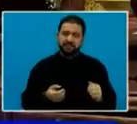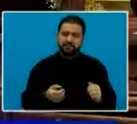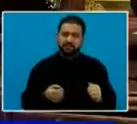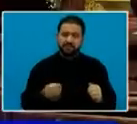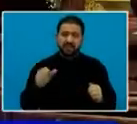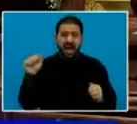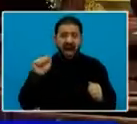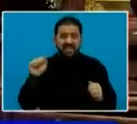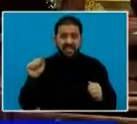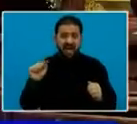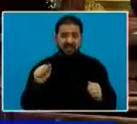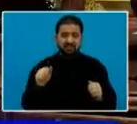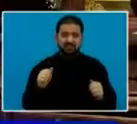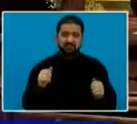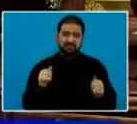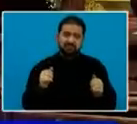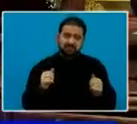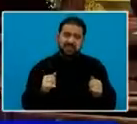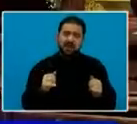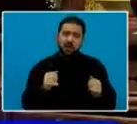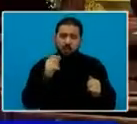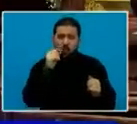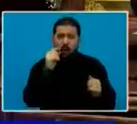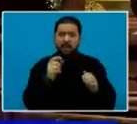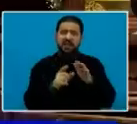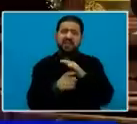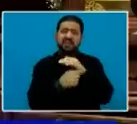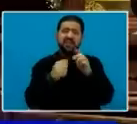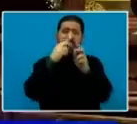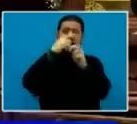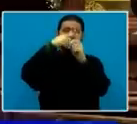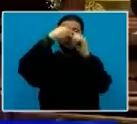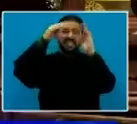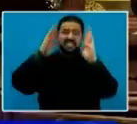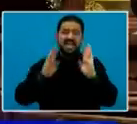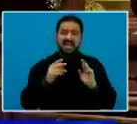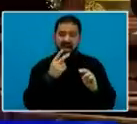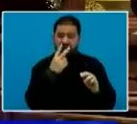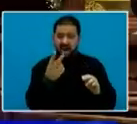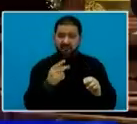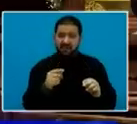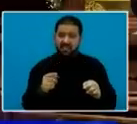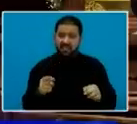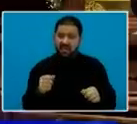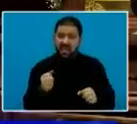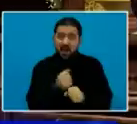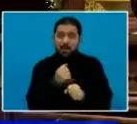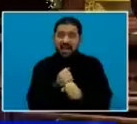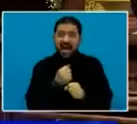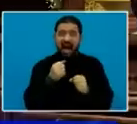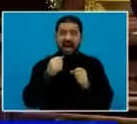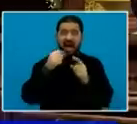aspect cu cei, să spunem, din biserică sau care văd implicarea bisericii sau